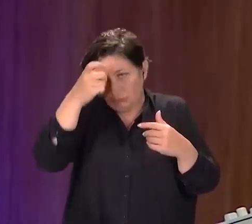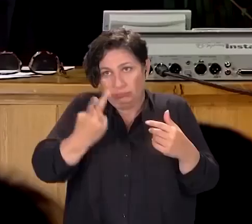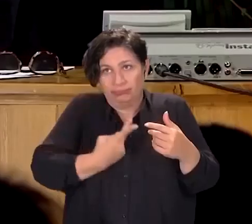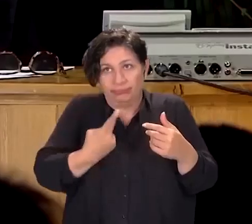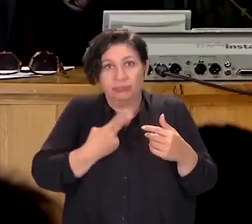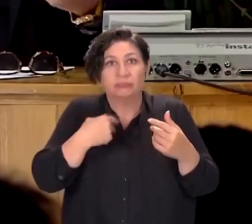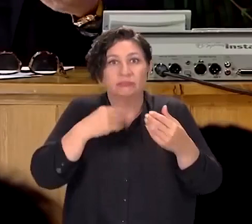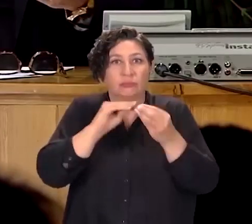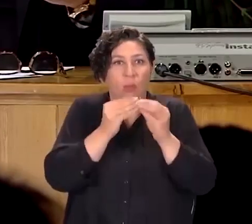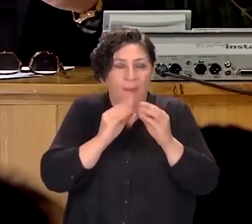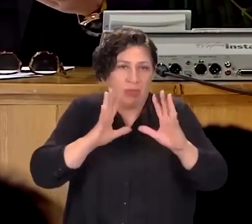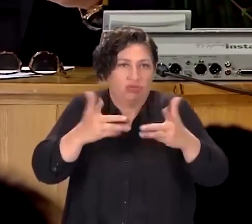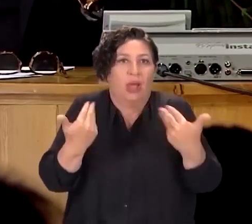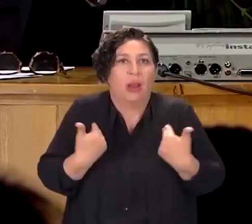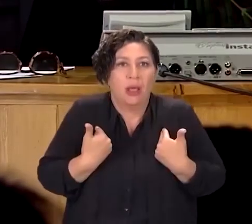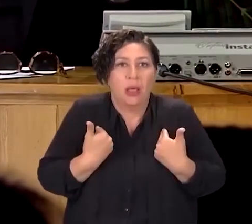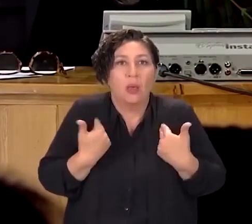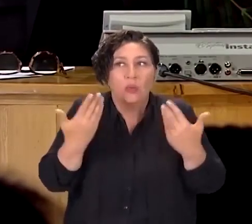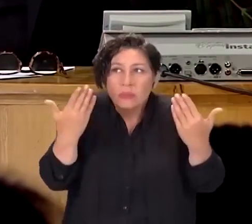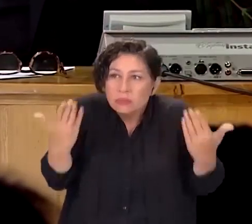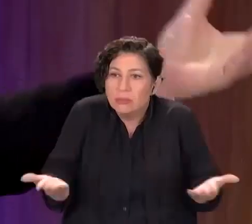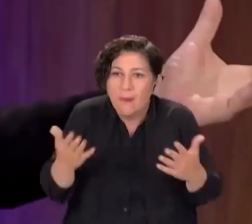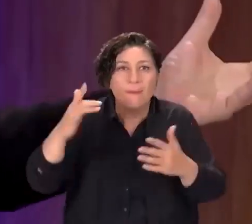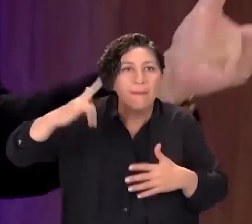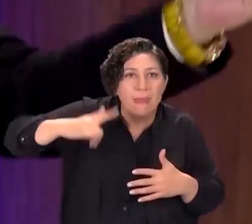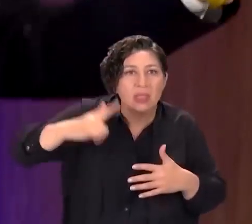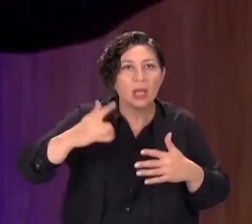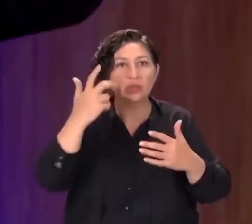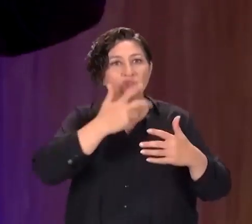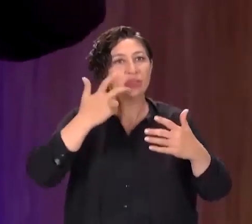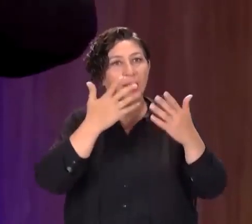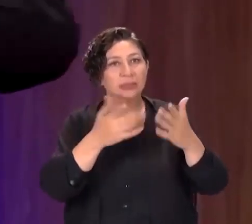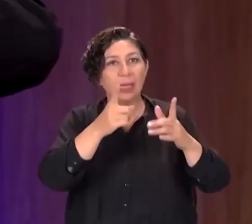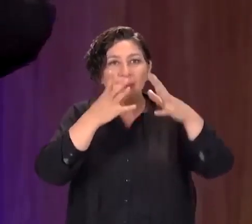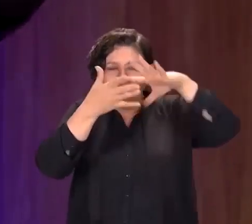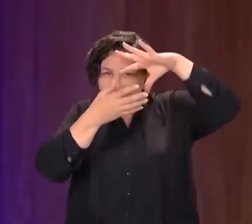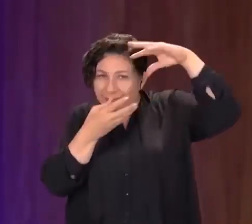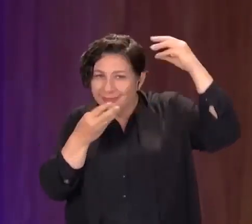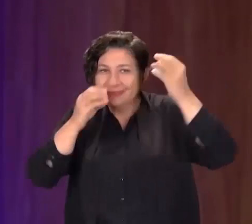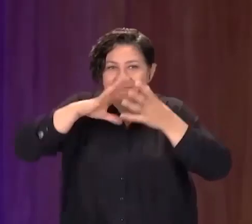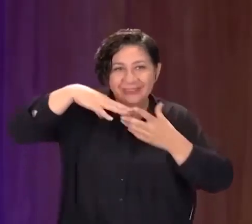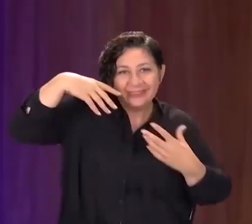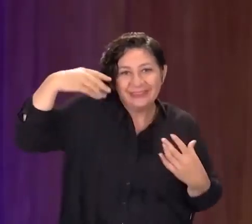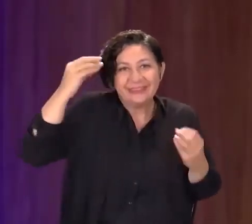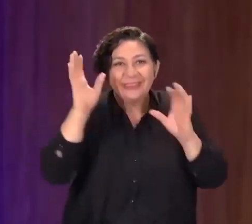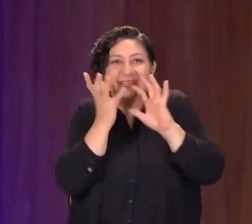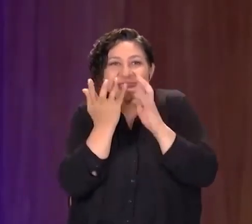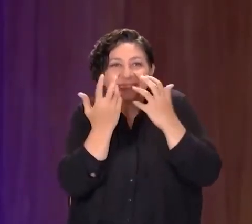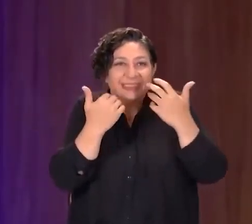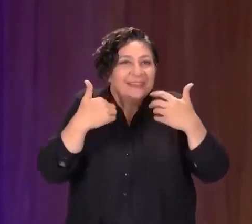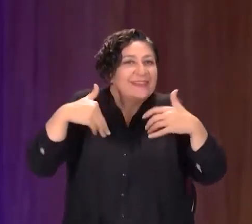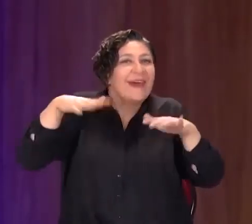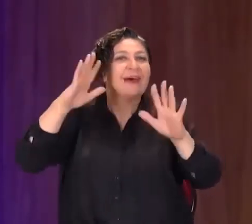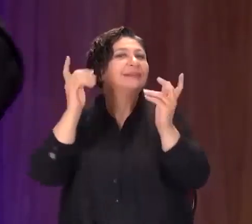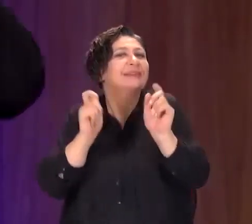bizim meselelerimiz geçerli. Yani ulen Metallica çalıyor, sen buna böyle evet böyle